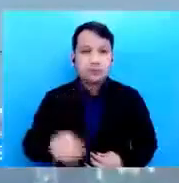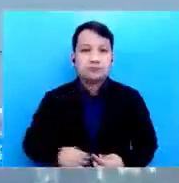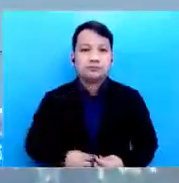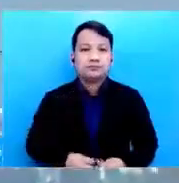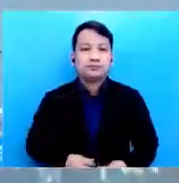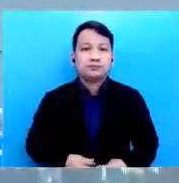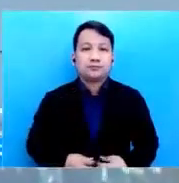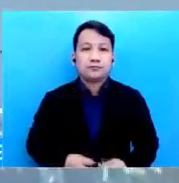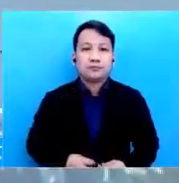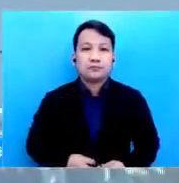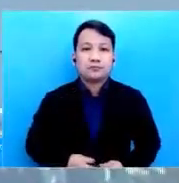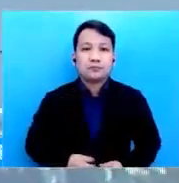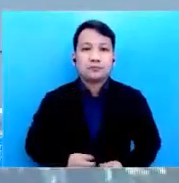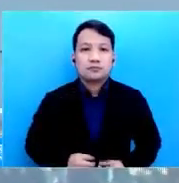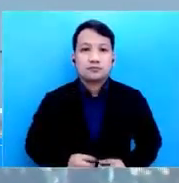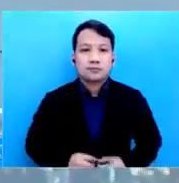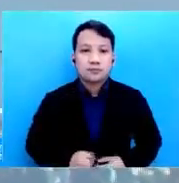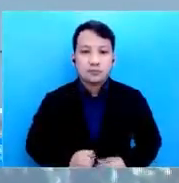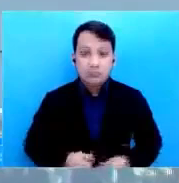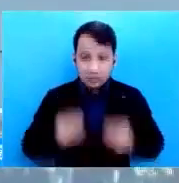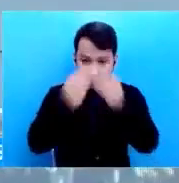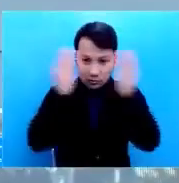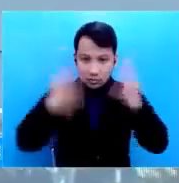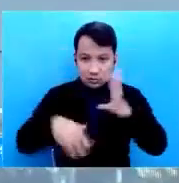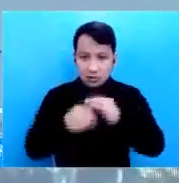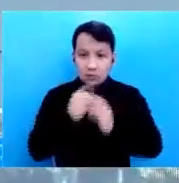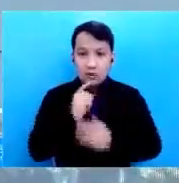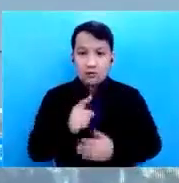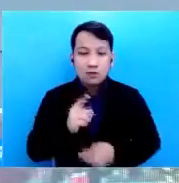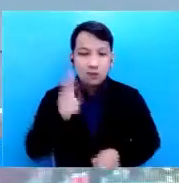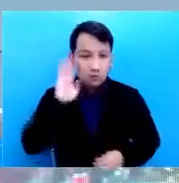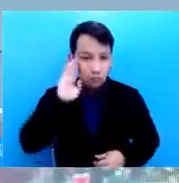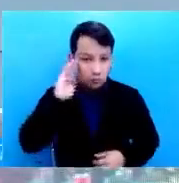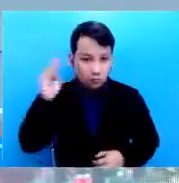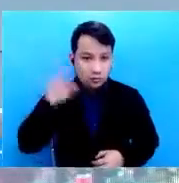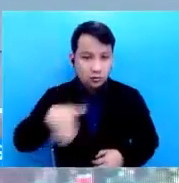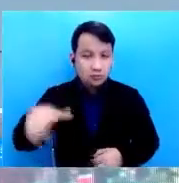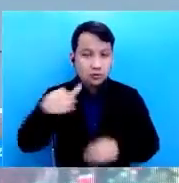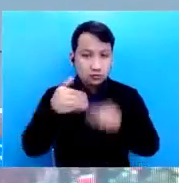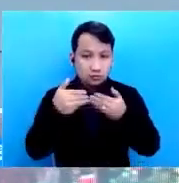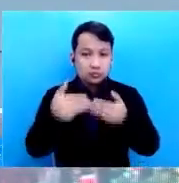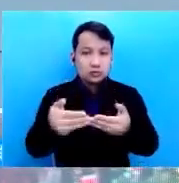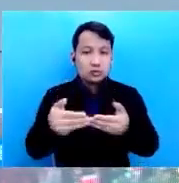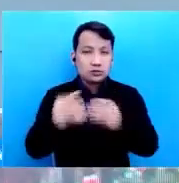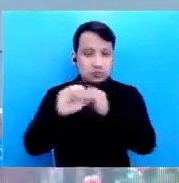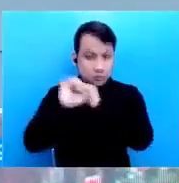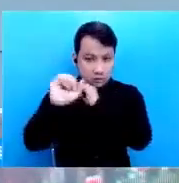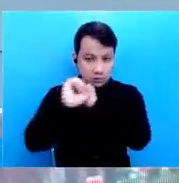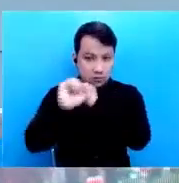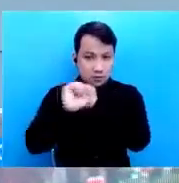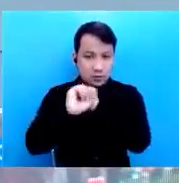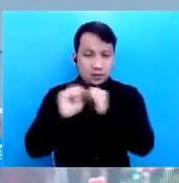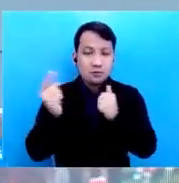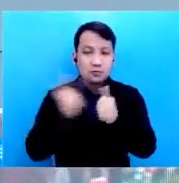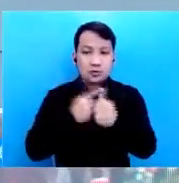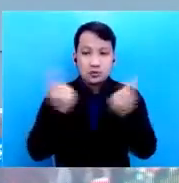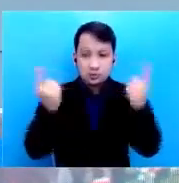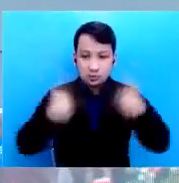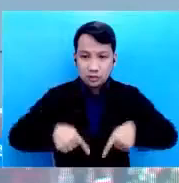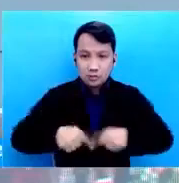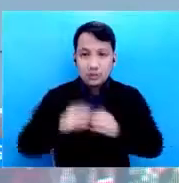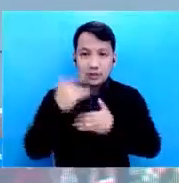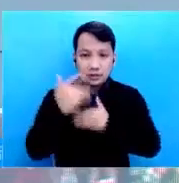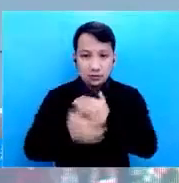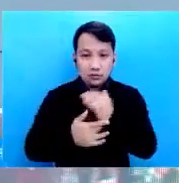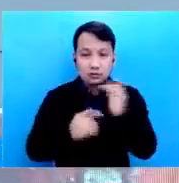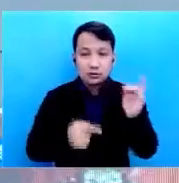Tuloy sa kampanya ngayong araw si presidential candidate Bongbong Marcos kasunod ng desisyon ng COMELEC First Division. Maagang nag-motorcade